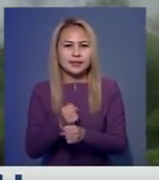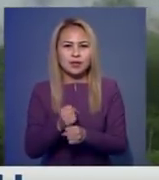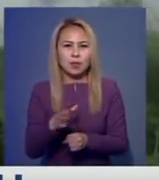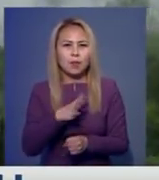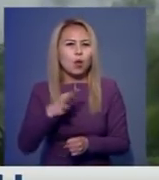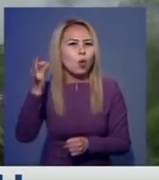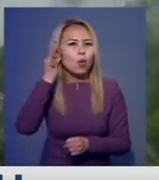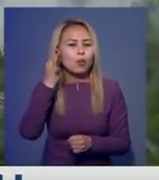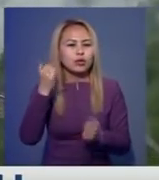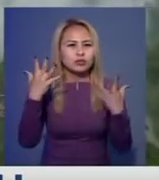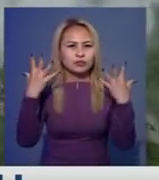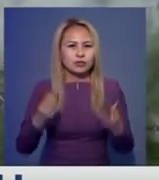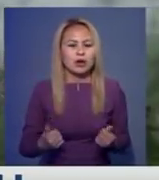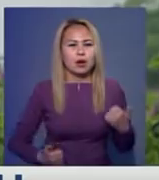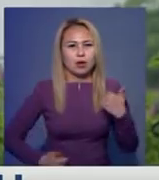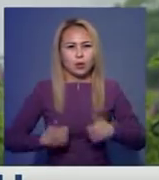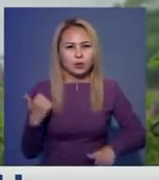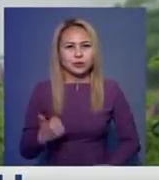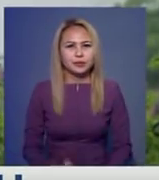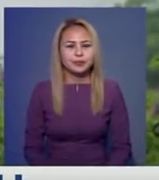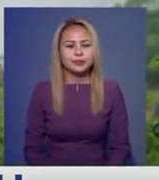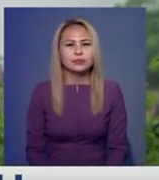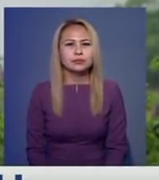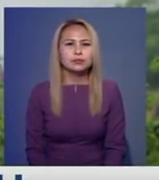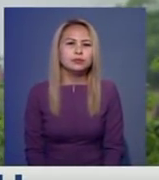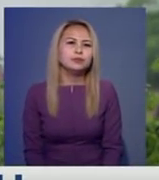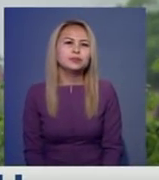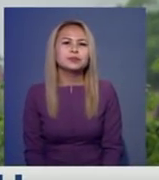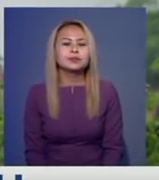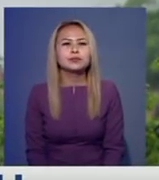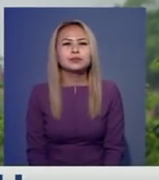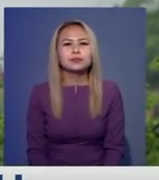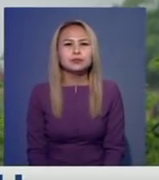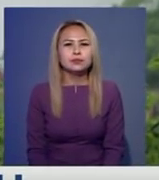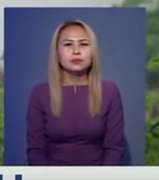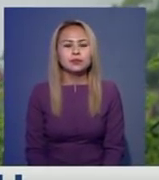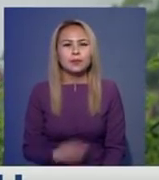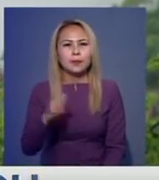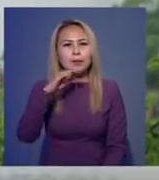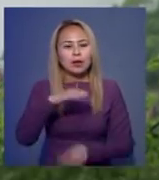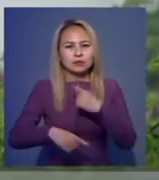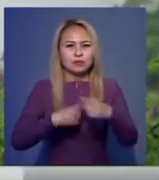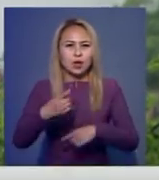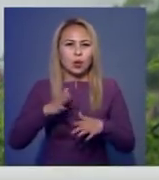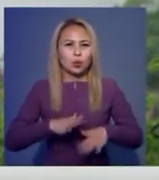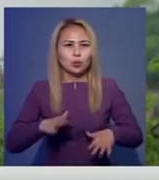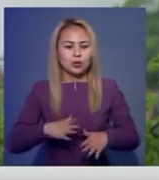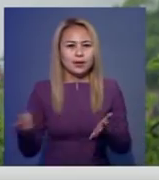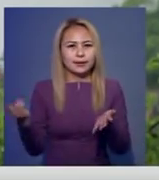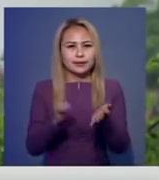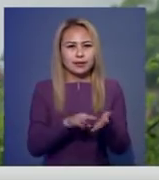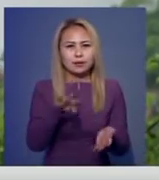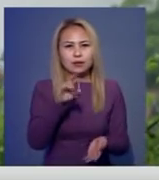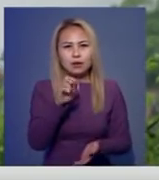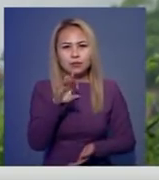Баба есімін бүгінгі ұрпағы мақтан тұтады. Риза ikizleri Cimil köyünden geldik. Аталарымыз Грузиядан Ризаға, сосын осы